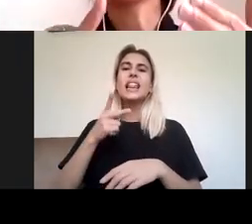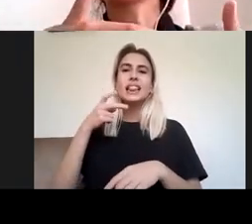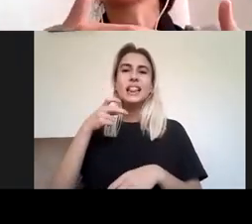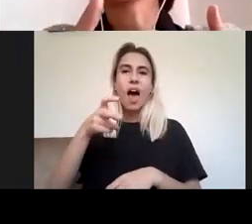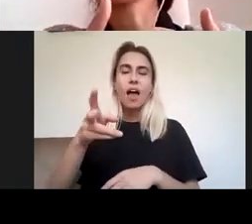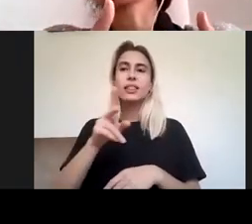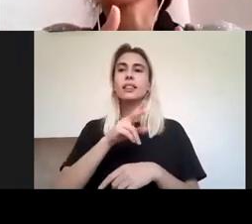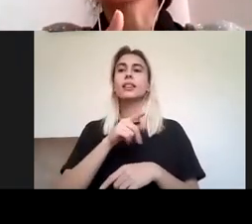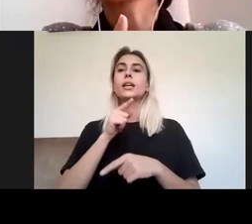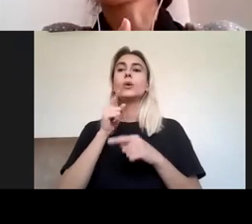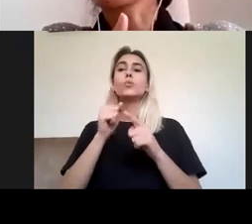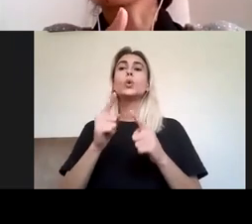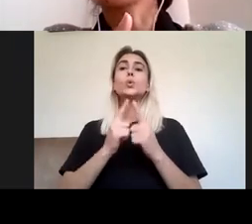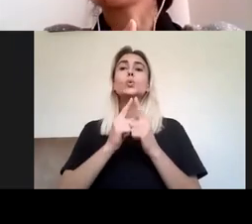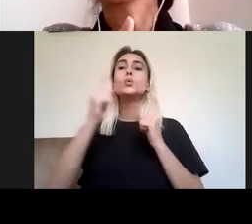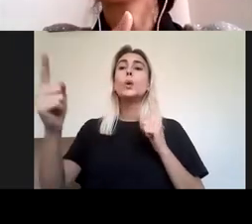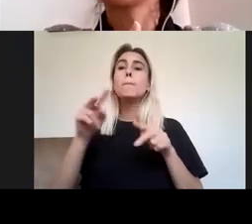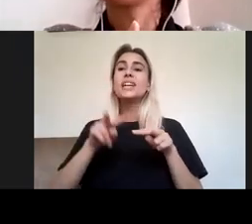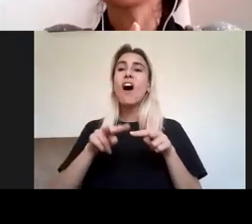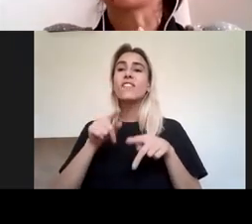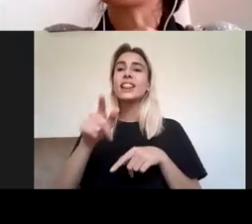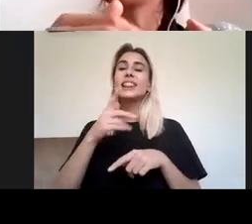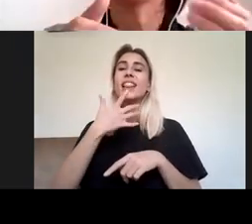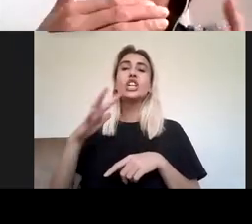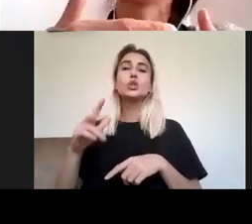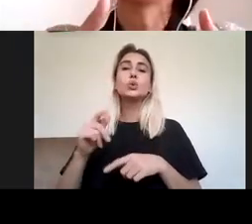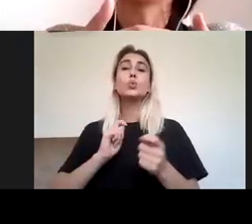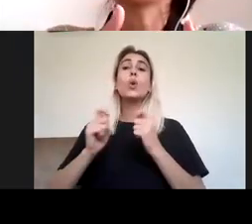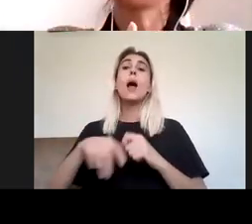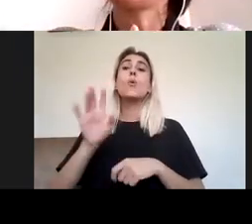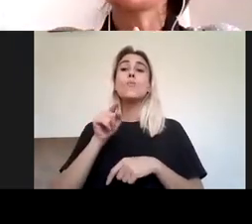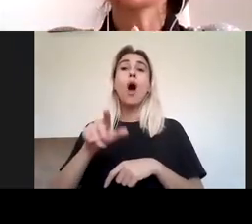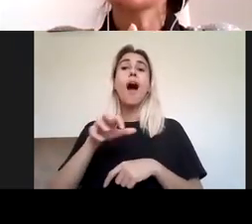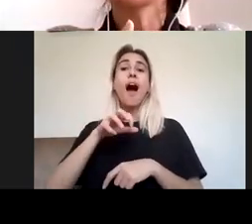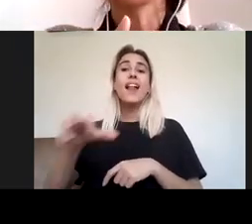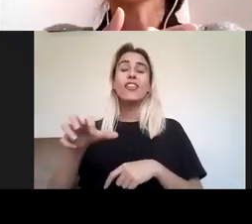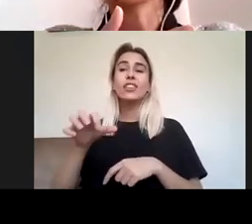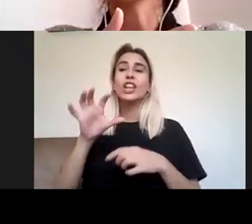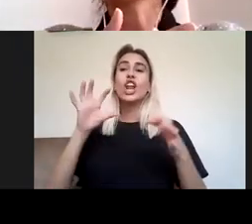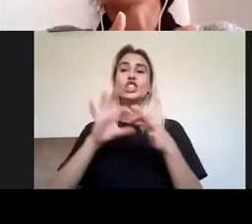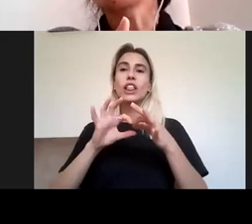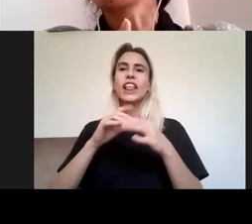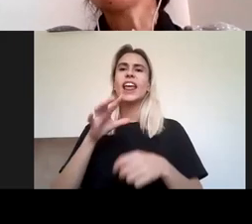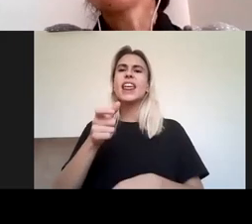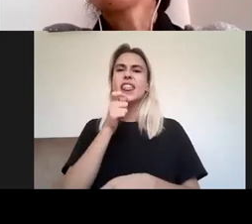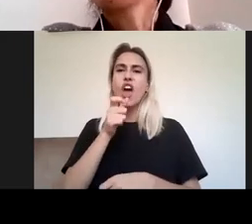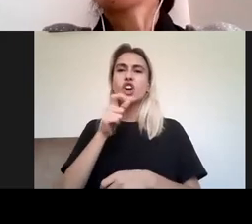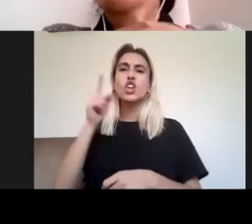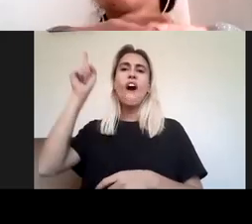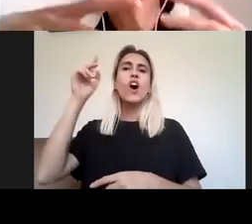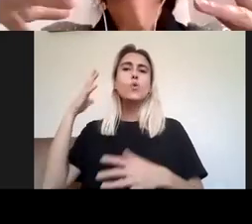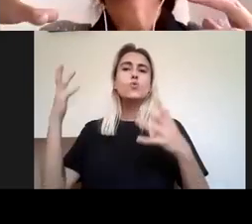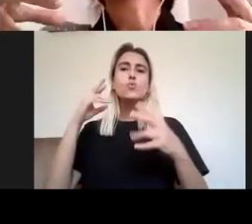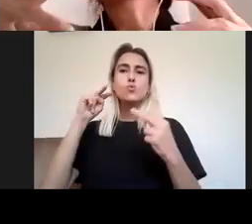ki burada zaten uzun mesafede çok fazla denizcilik kullanılmıyor ama yine de bu alana ilişkin ihtiyaçlar ve özellikle havayolu